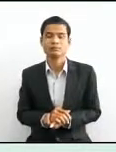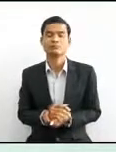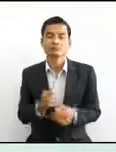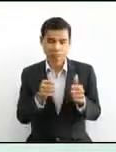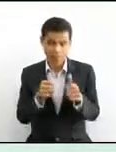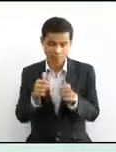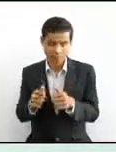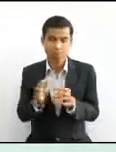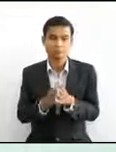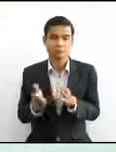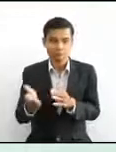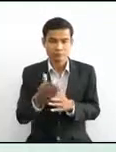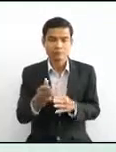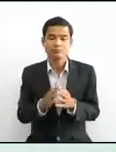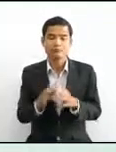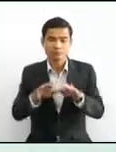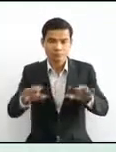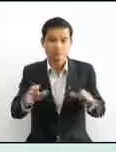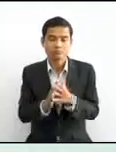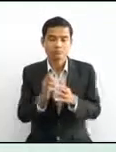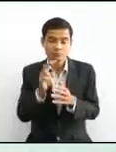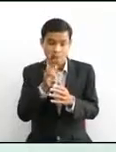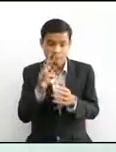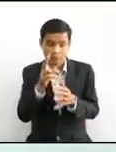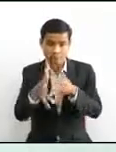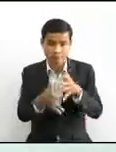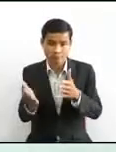chà lo mẹ tên con tả con từng ớt khía ăn lần tiết